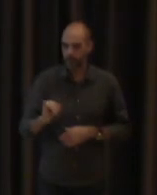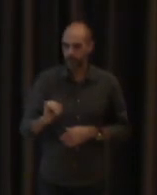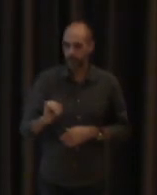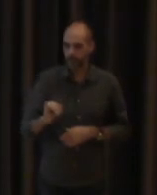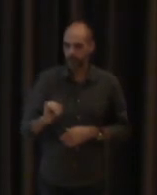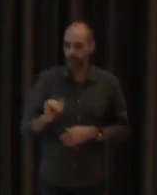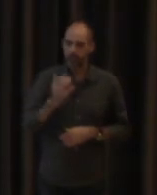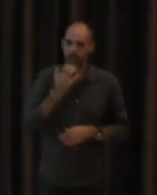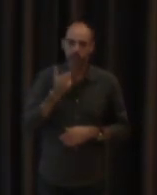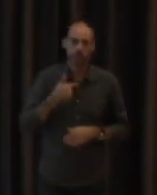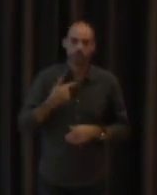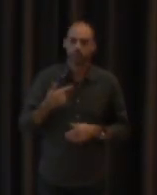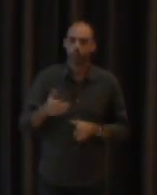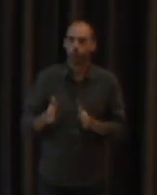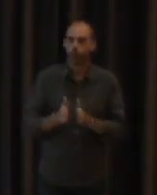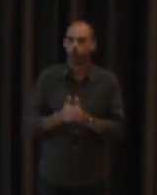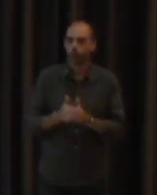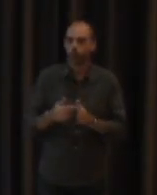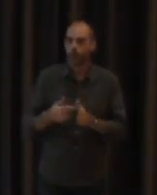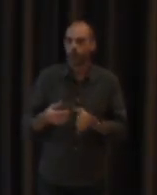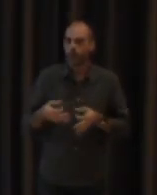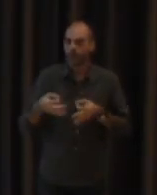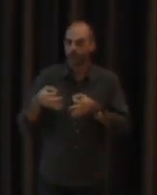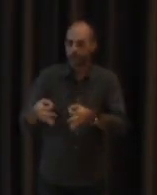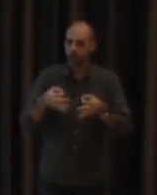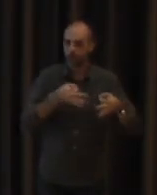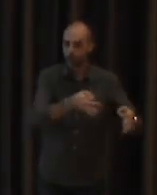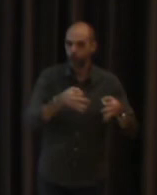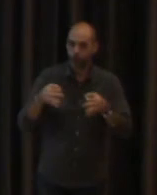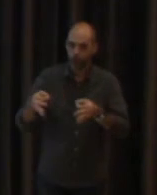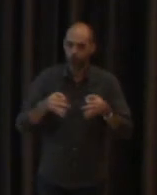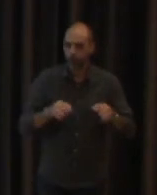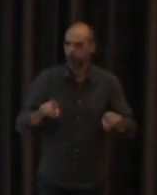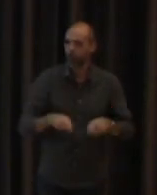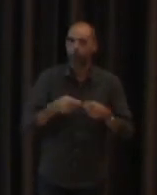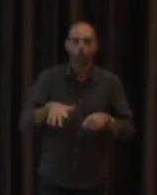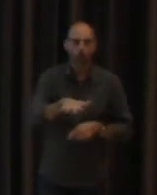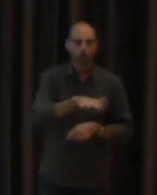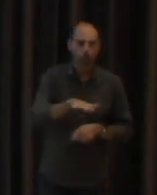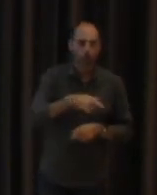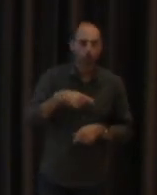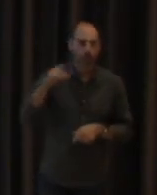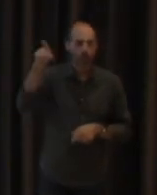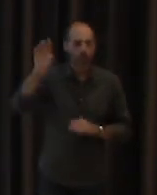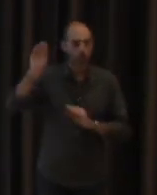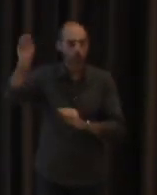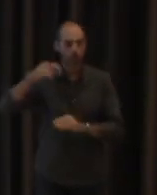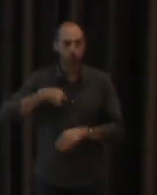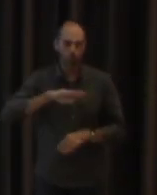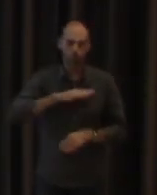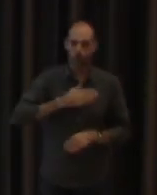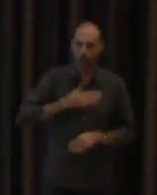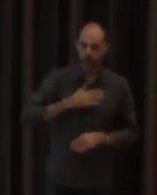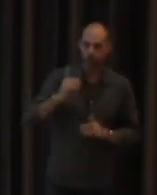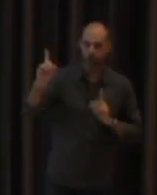el complement de destinació, tot desenvolupat, encara que es tracti del lloc del nostre receptor o, en el cas de la segona,